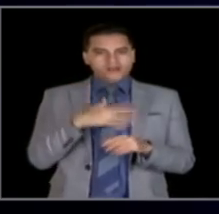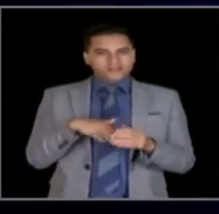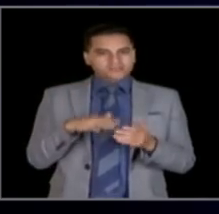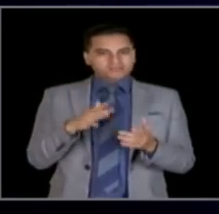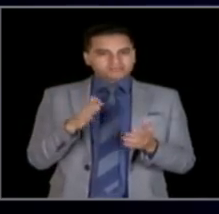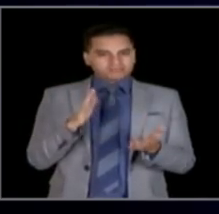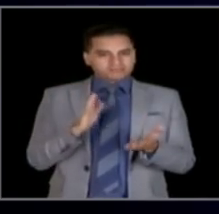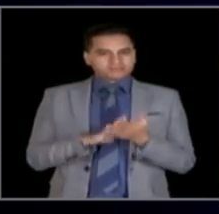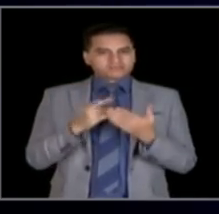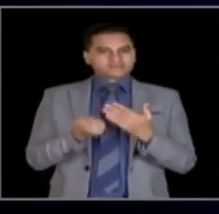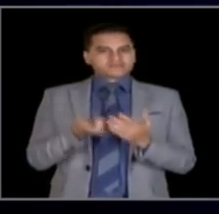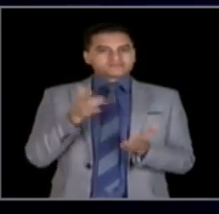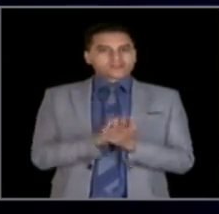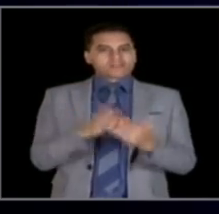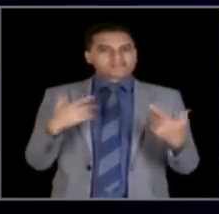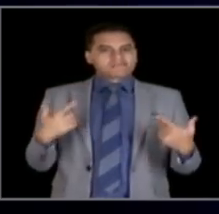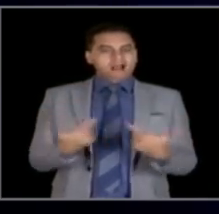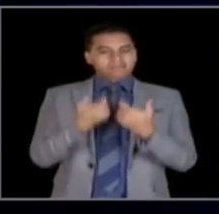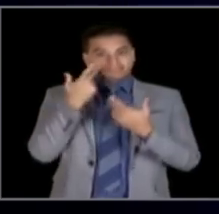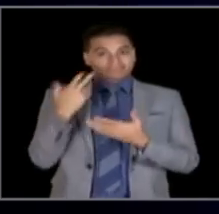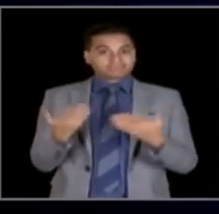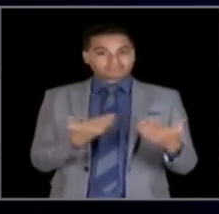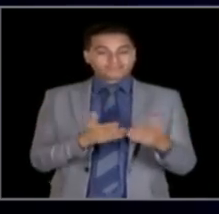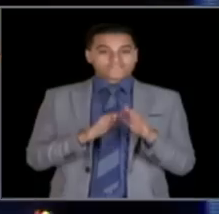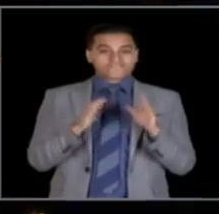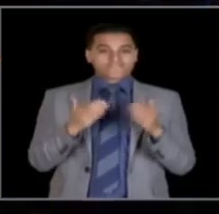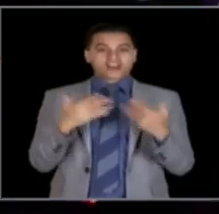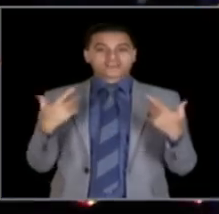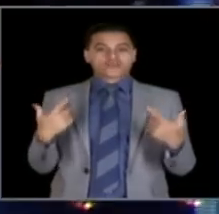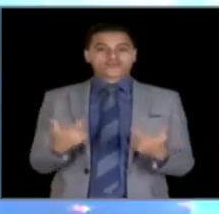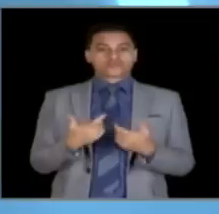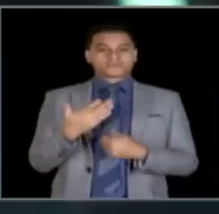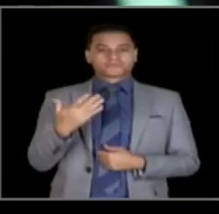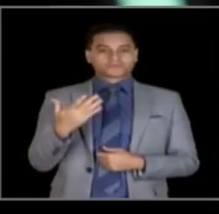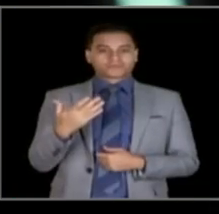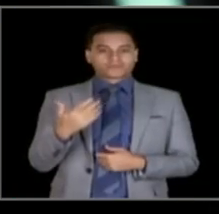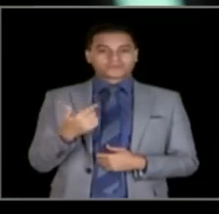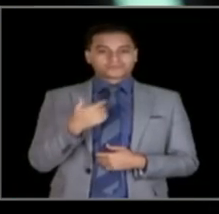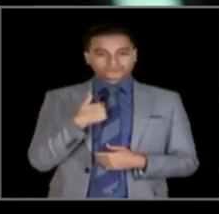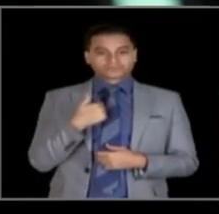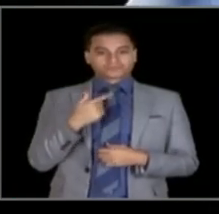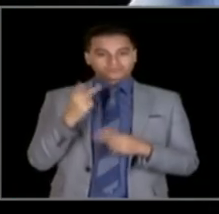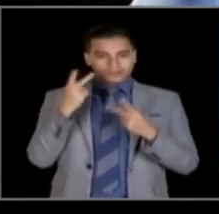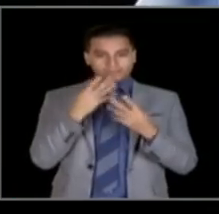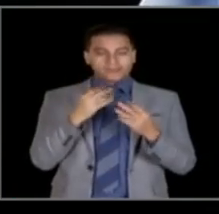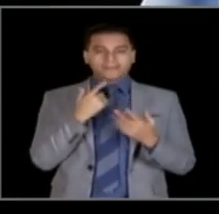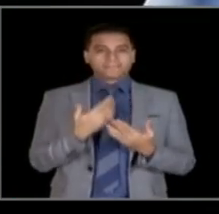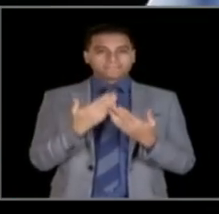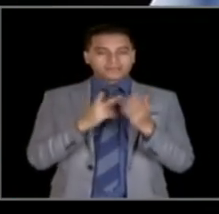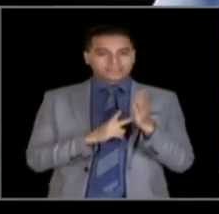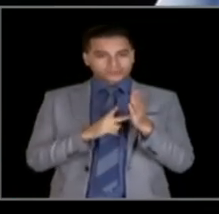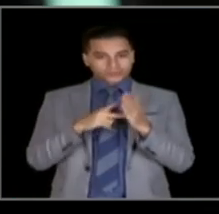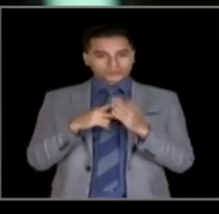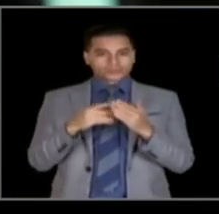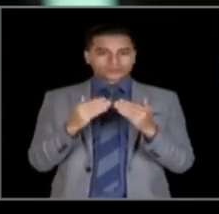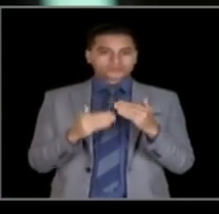دقه طبول الحرب. لعب كلنا فريق فايترز. نتمنى ان الحلم يكتمل، نسعد بيه